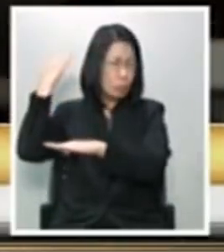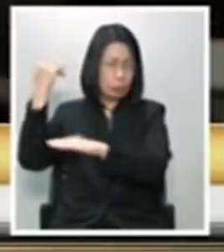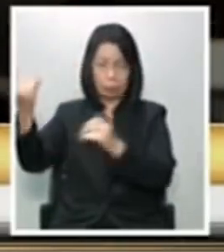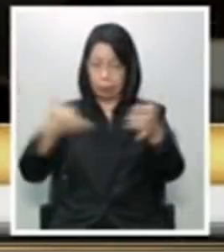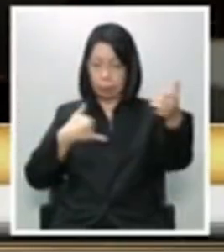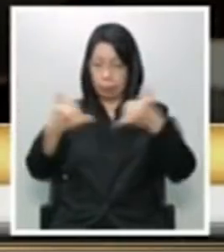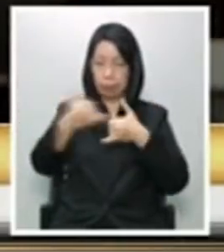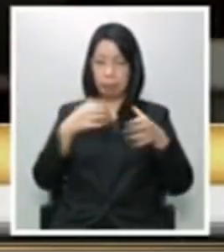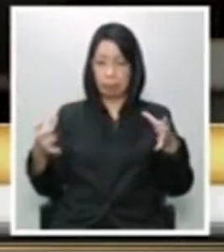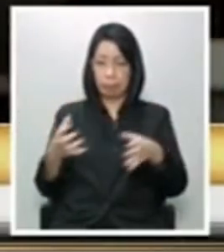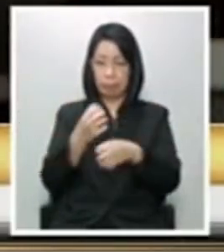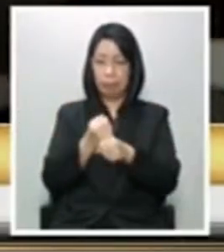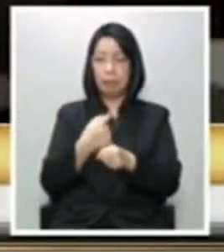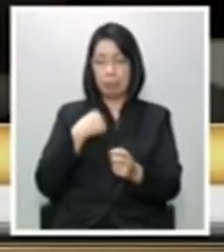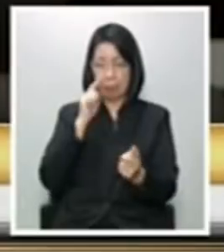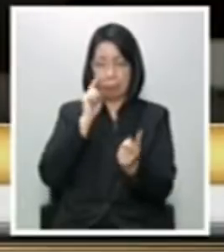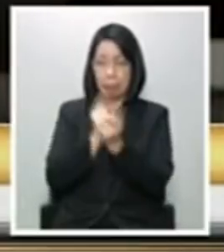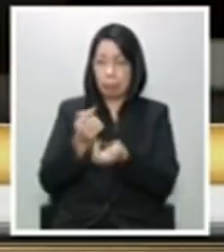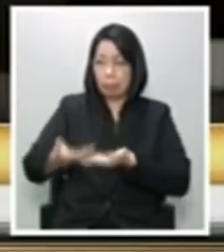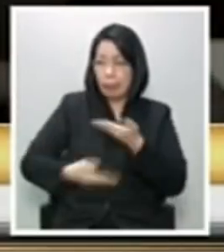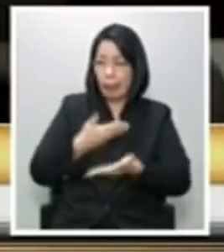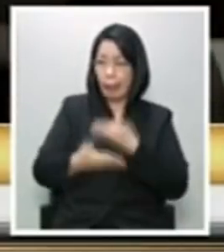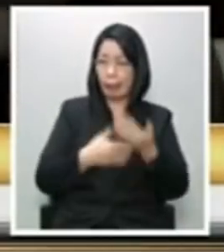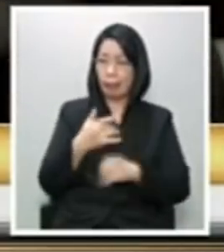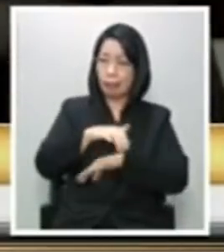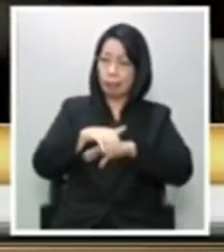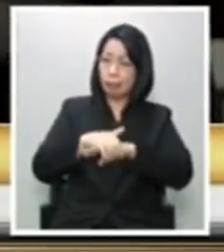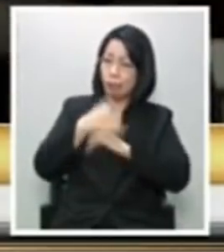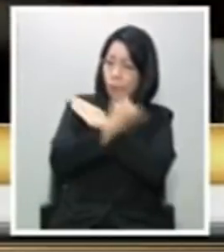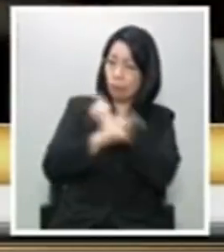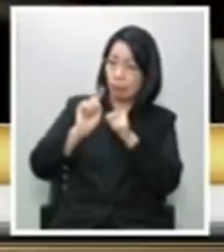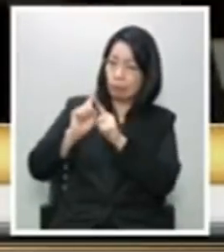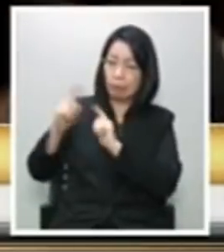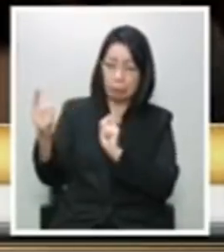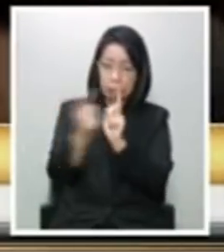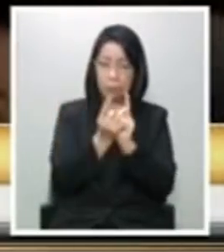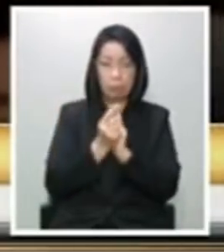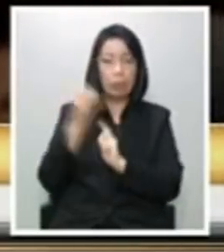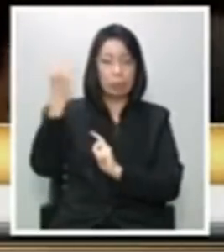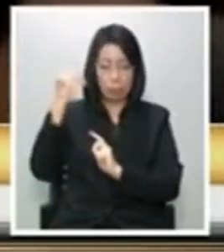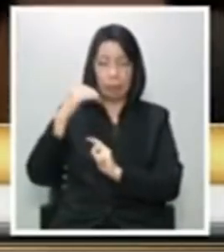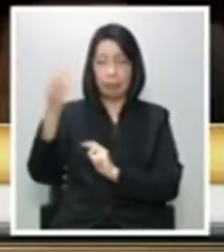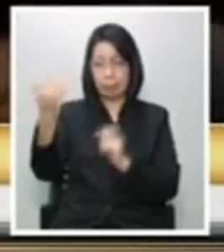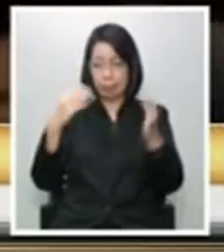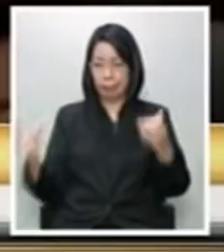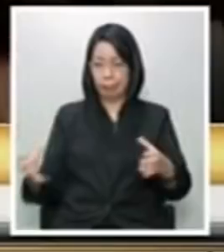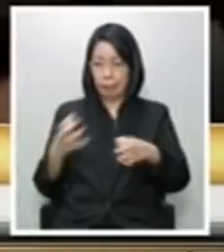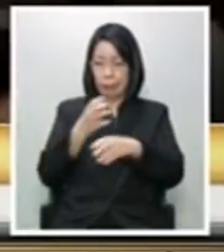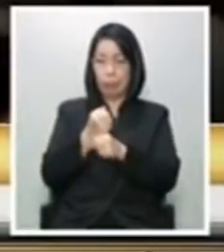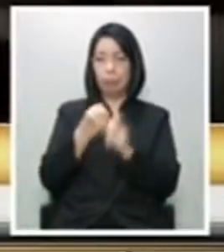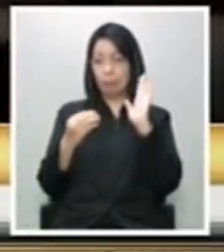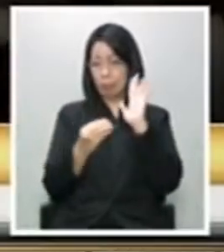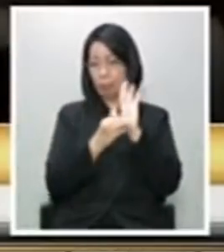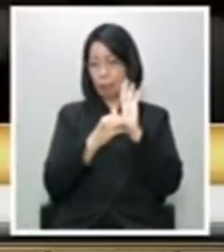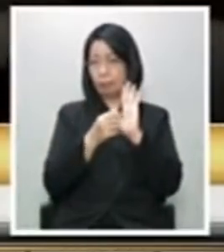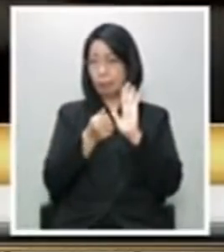โอกาสที่จะค้าขายกับต่างประเทศรัฐบาลไทยในขณะนั้นจึงมีความตั้งใจที่จะรวมสวนกลับมาที่รัฐบาลซึ่ง